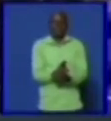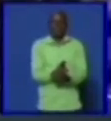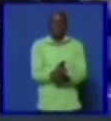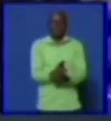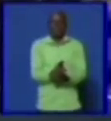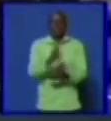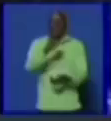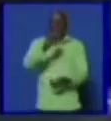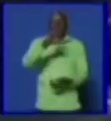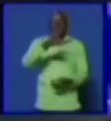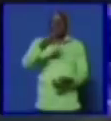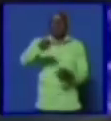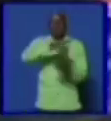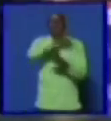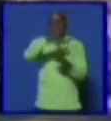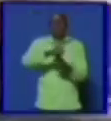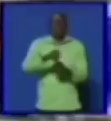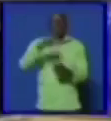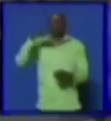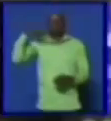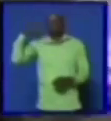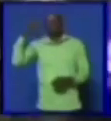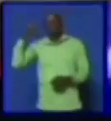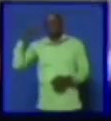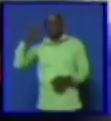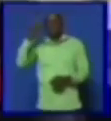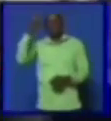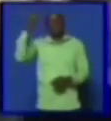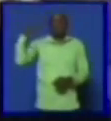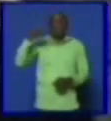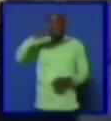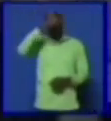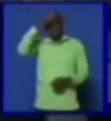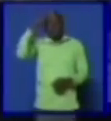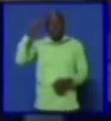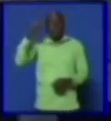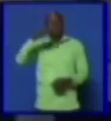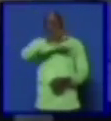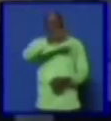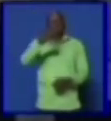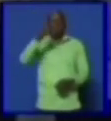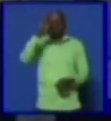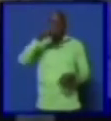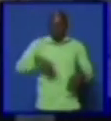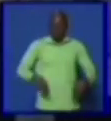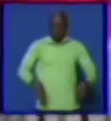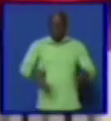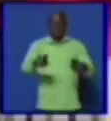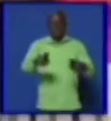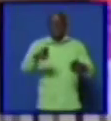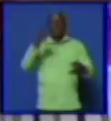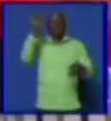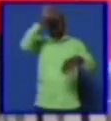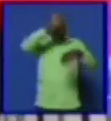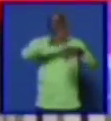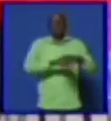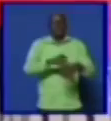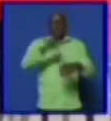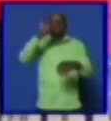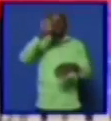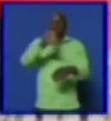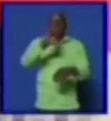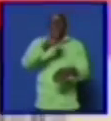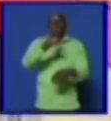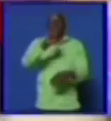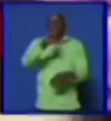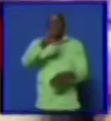Harlem, cité historique dite celle des Noirs à New York. Sur la 125e rue est désormais installé le consulat général du